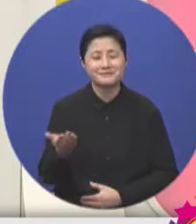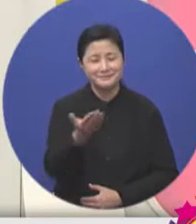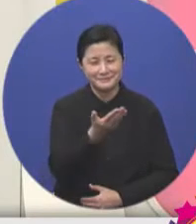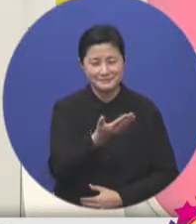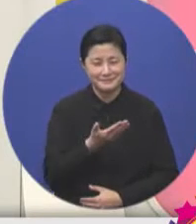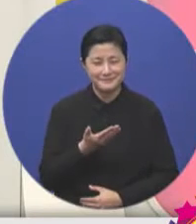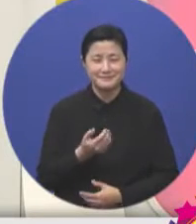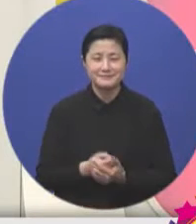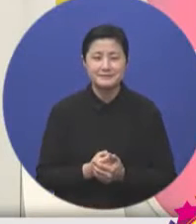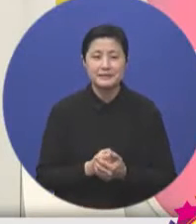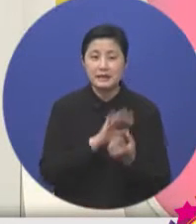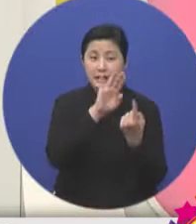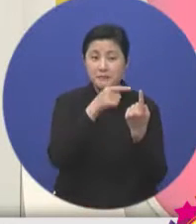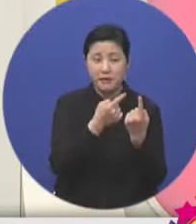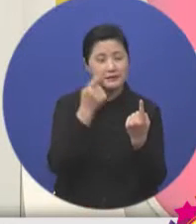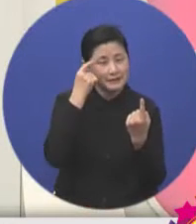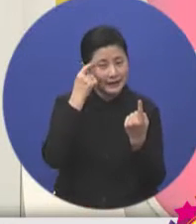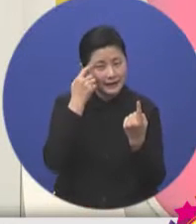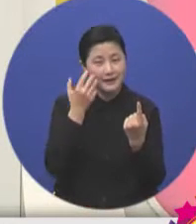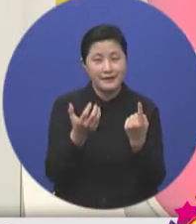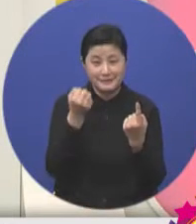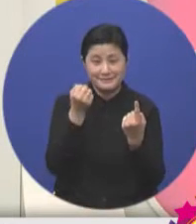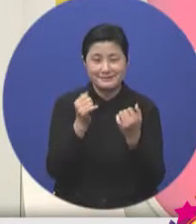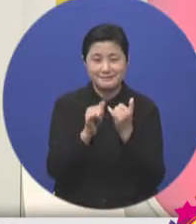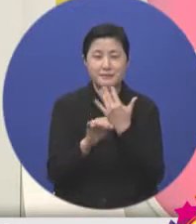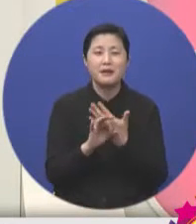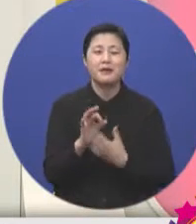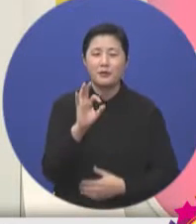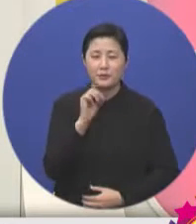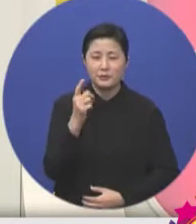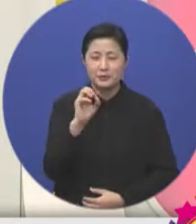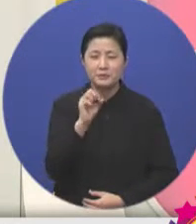여러분들. 1번이다 생각하시는 분들은요. 네네.